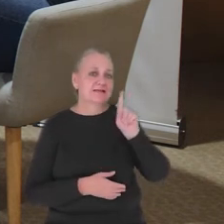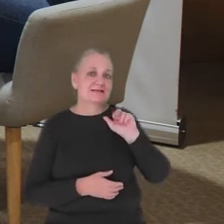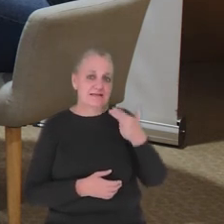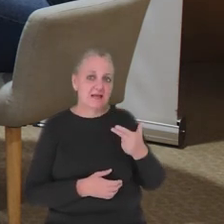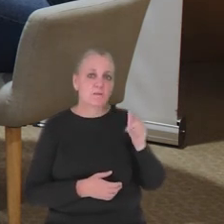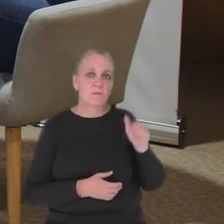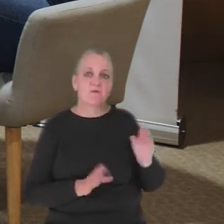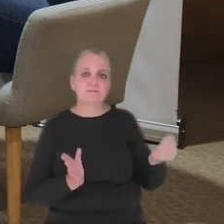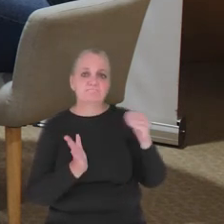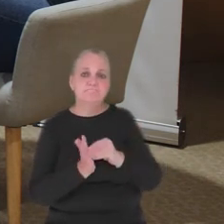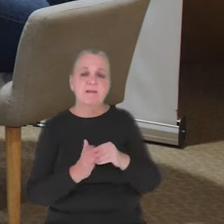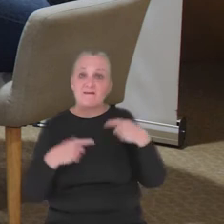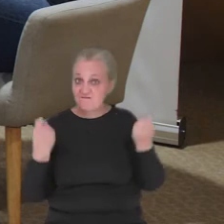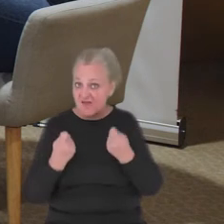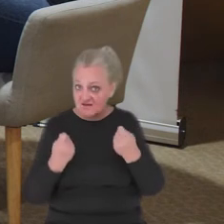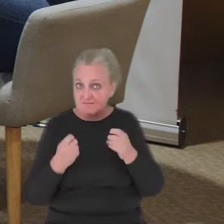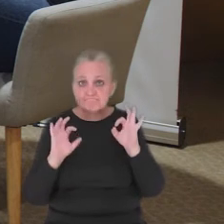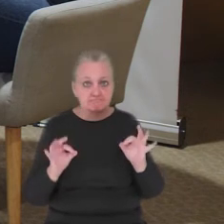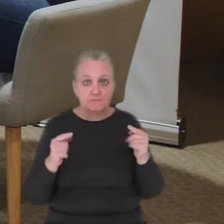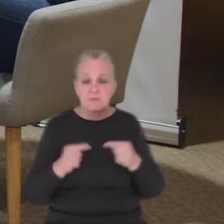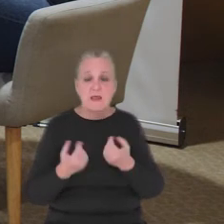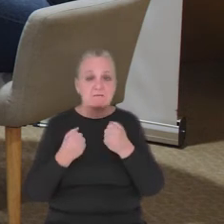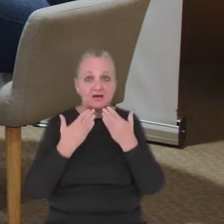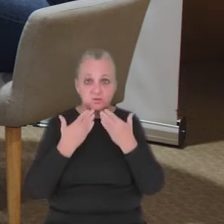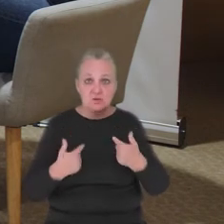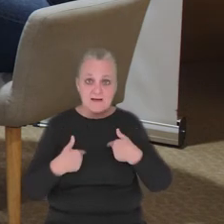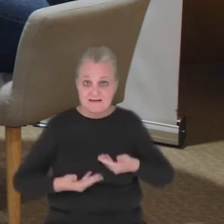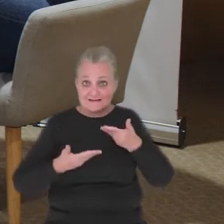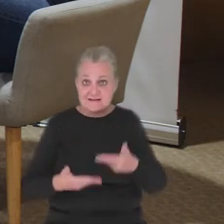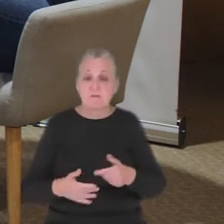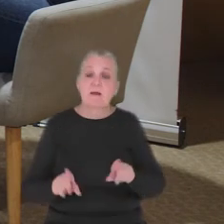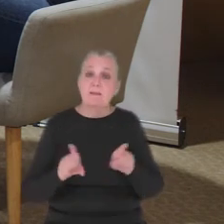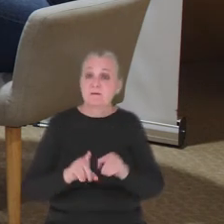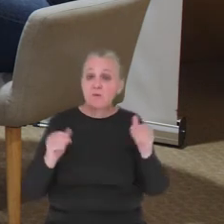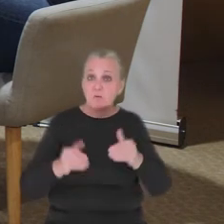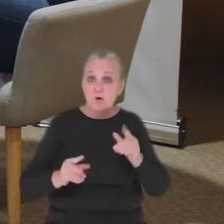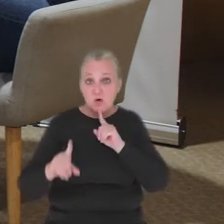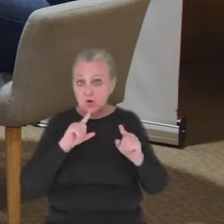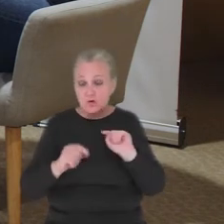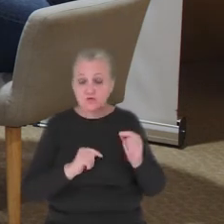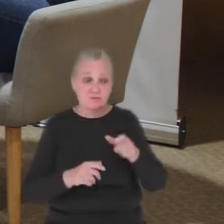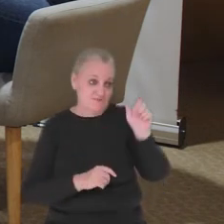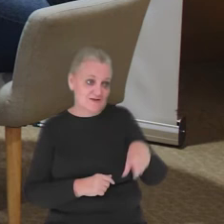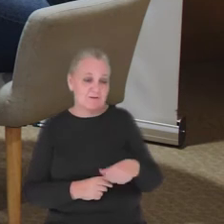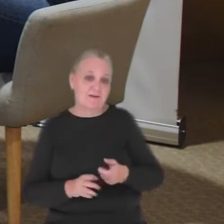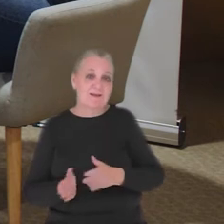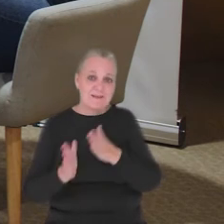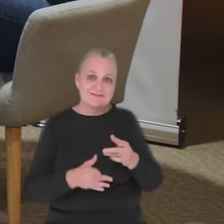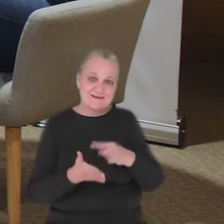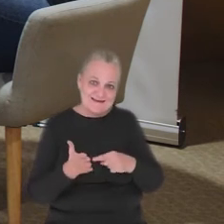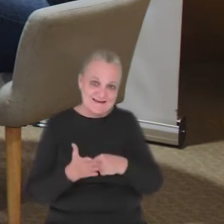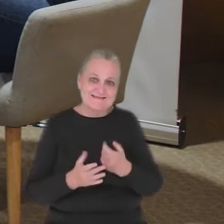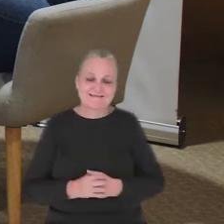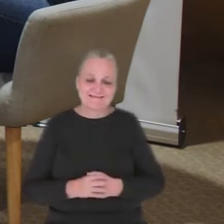zinów na festiwalu. W ogóle bardzo dziękuję też za zaproszenie i za możliwość porozmawiania z tobą po raz kolejny,